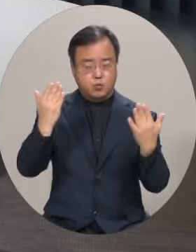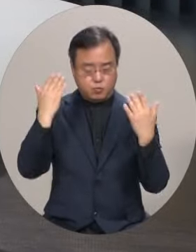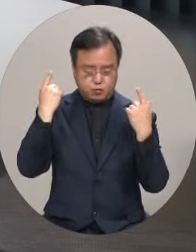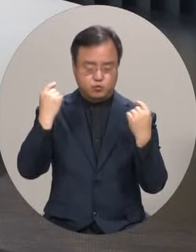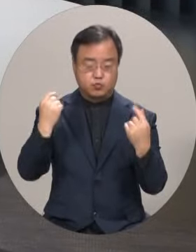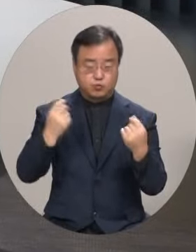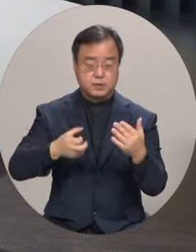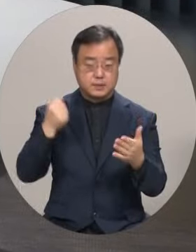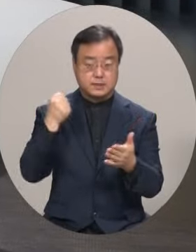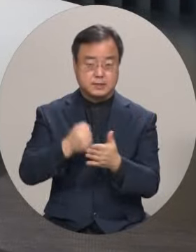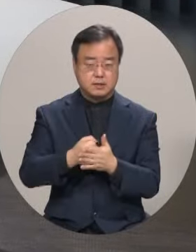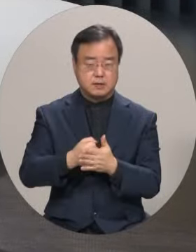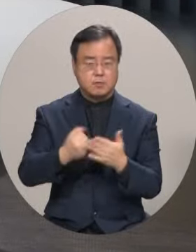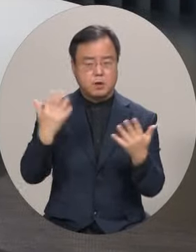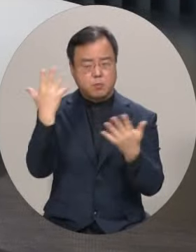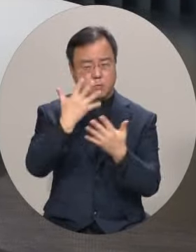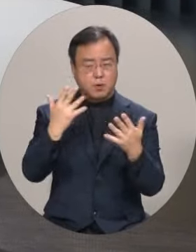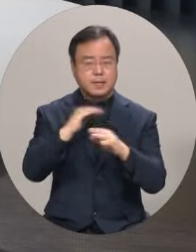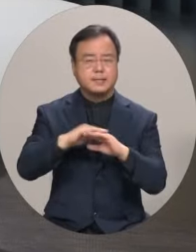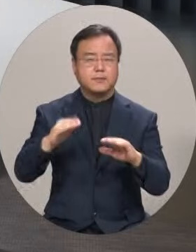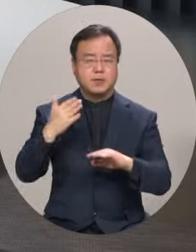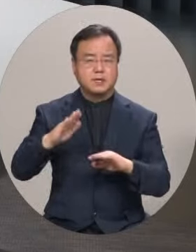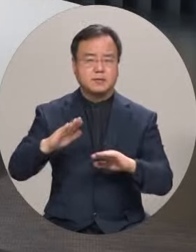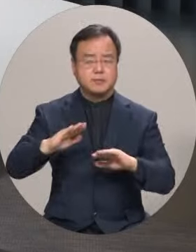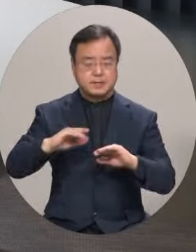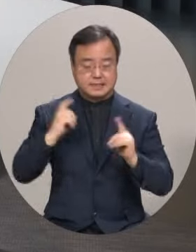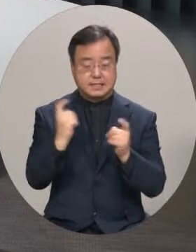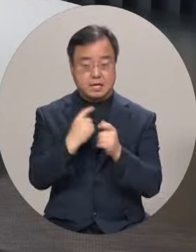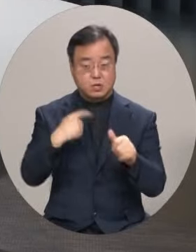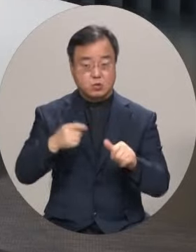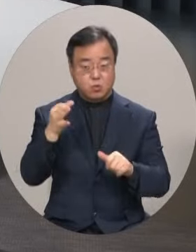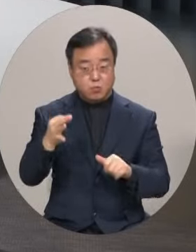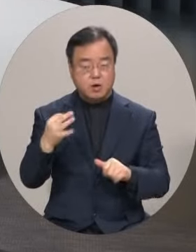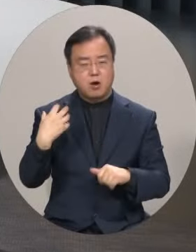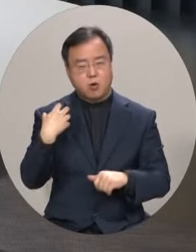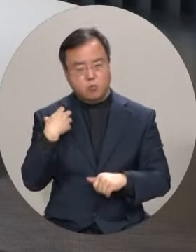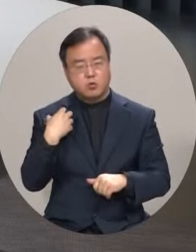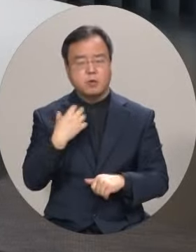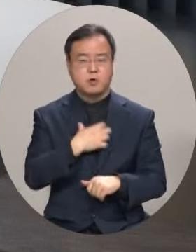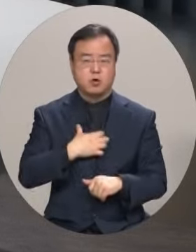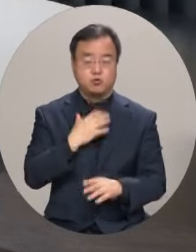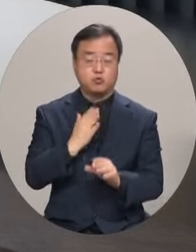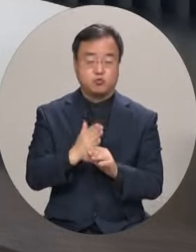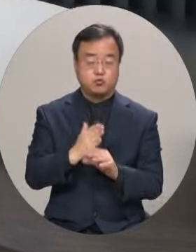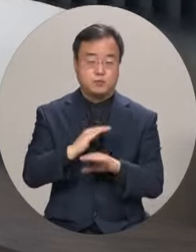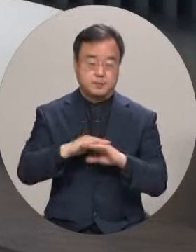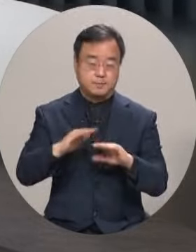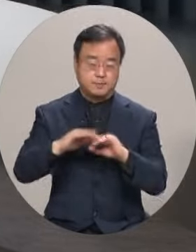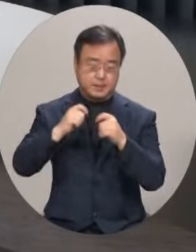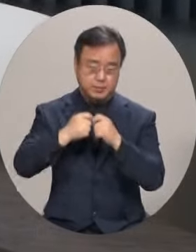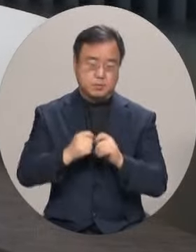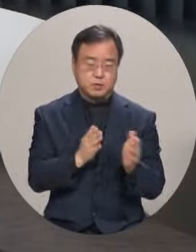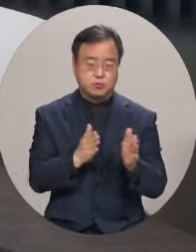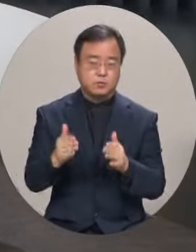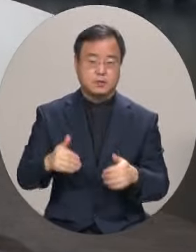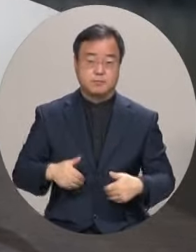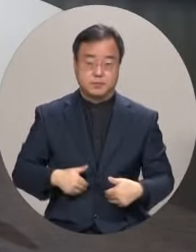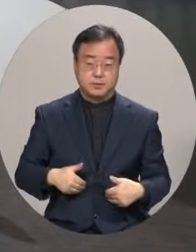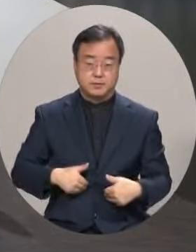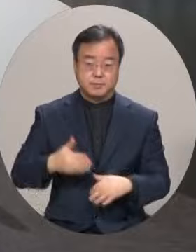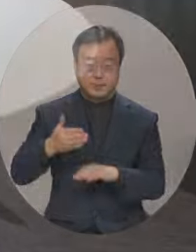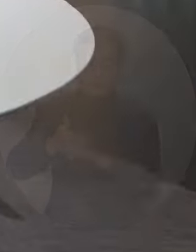해소가 됐지만 사교 과열에 대한 우려가 있으니까이 꼼꼼한 후속 대책이 마련되기를 바랍니다 이상민 기자 잘